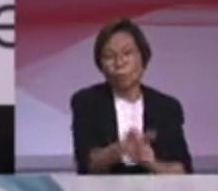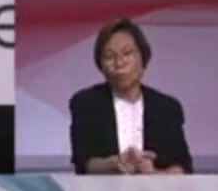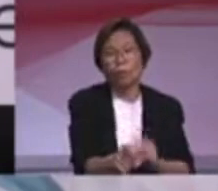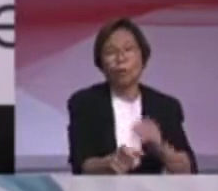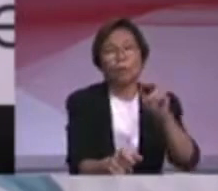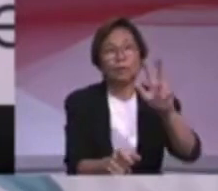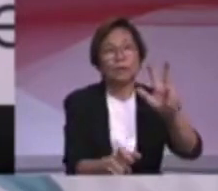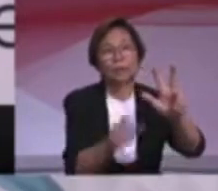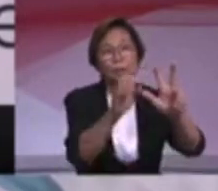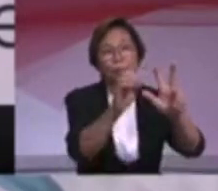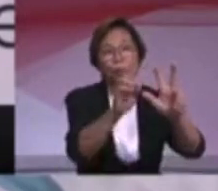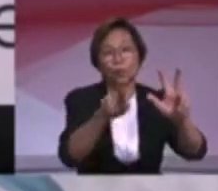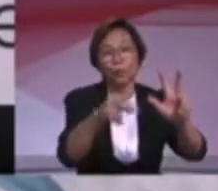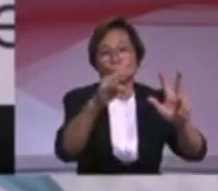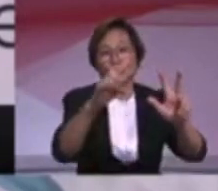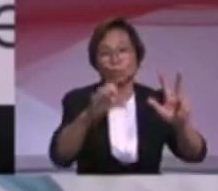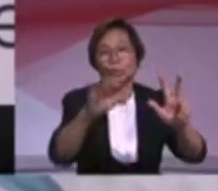ke